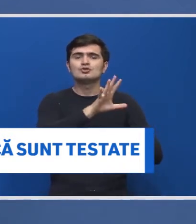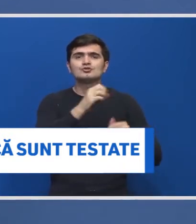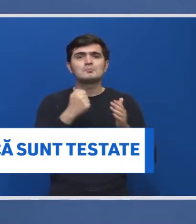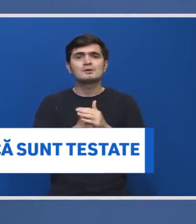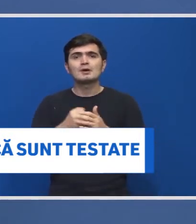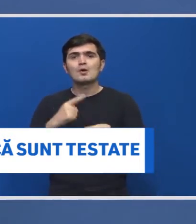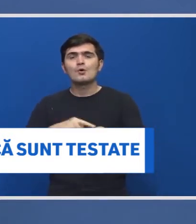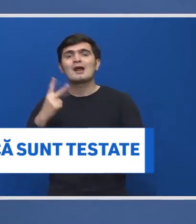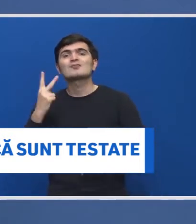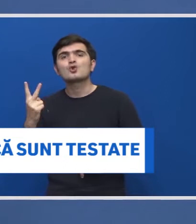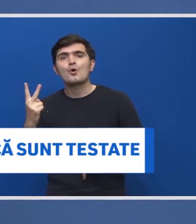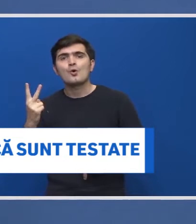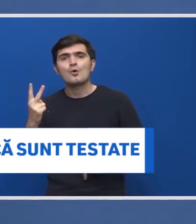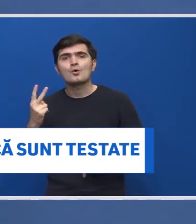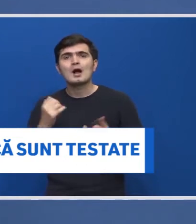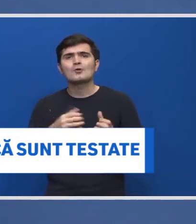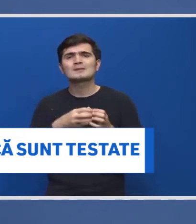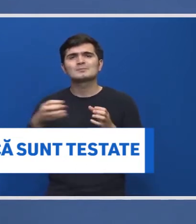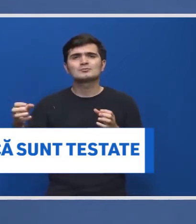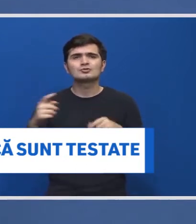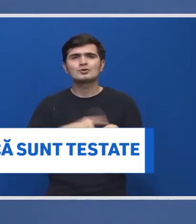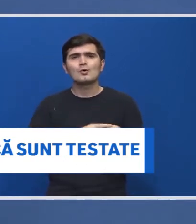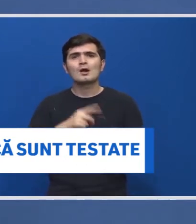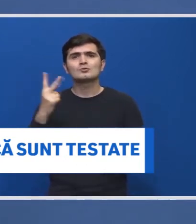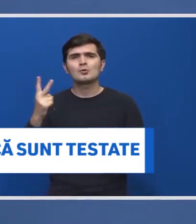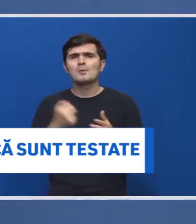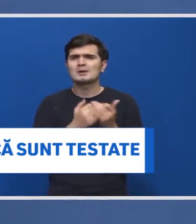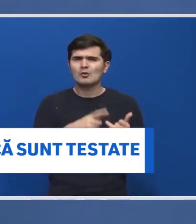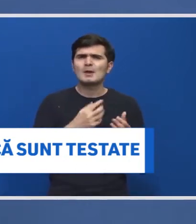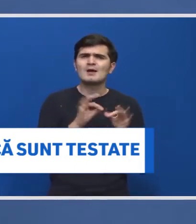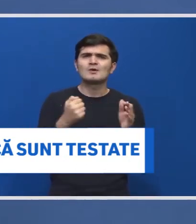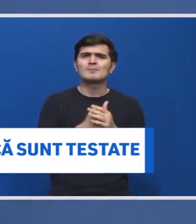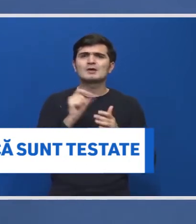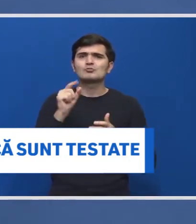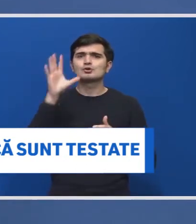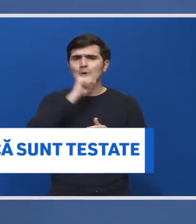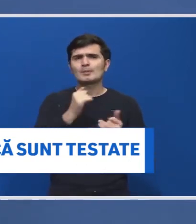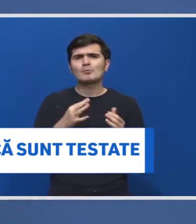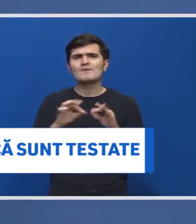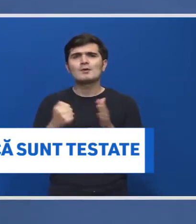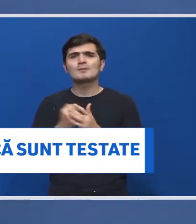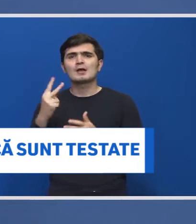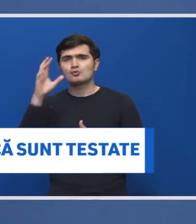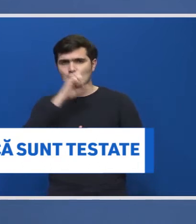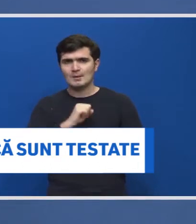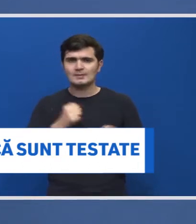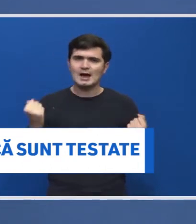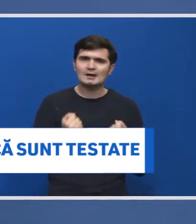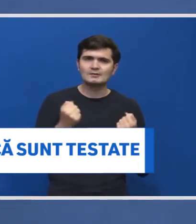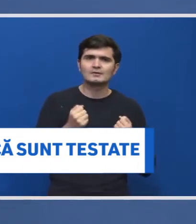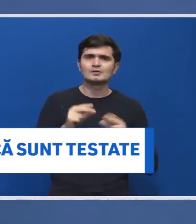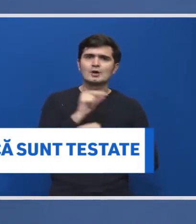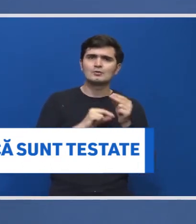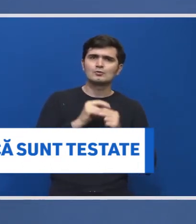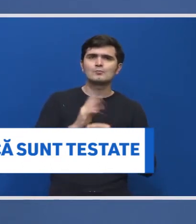și 2. Deci se prelungește până la 2, acum era între 5 și 24. Activitatea în baruri, cluburi și discoteci